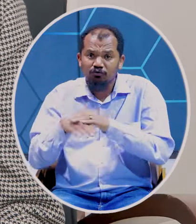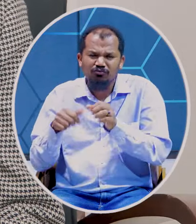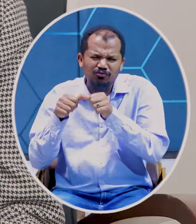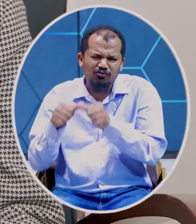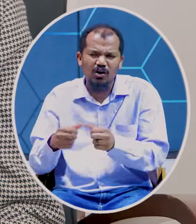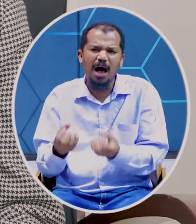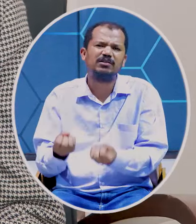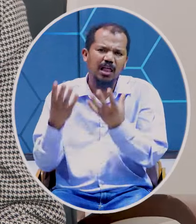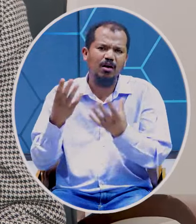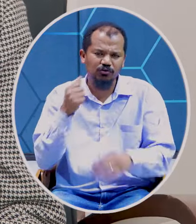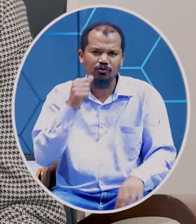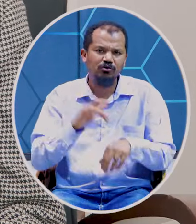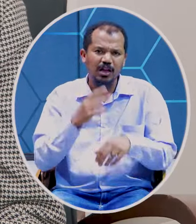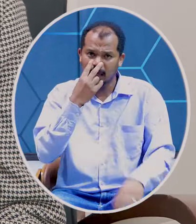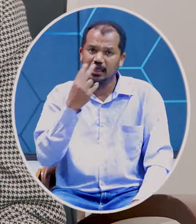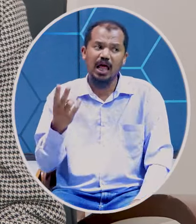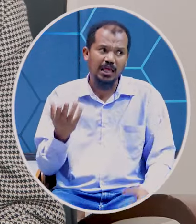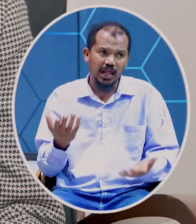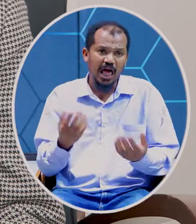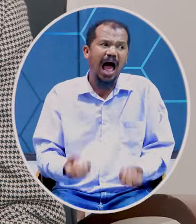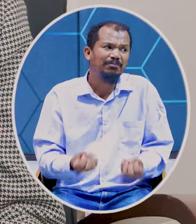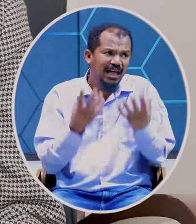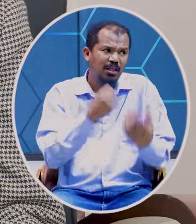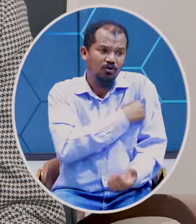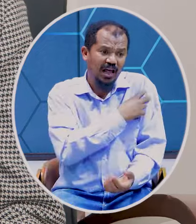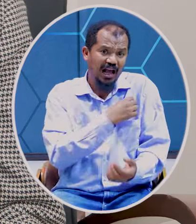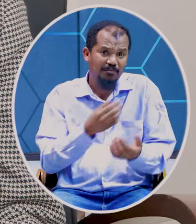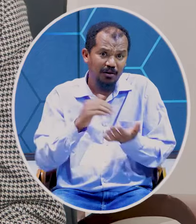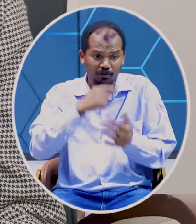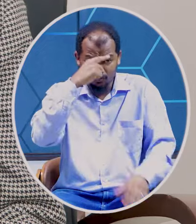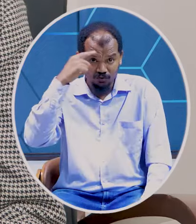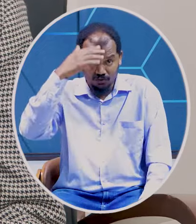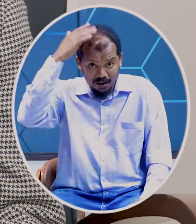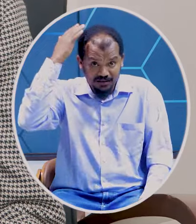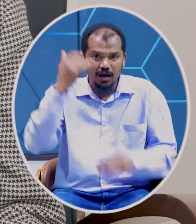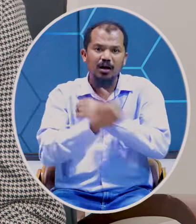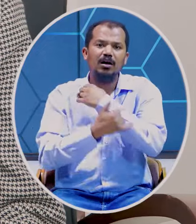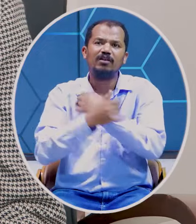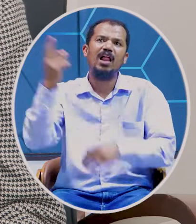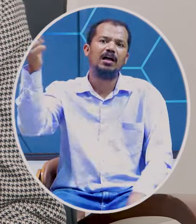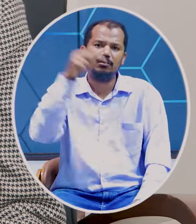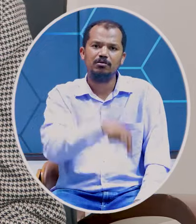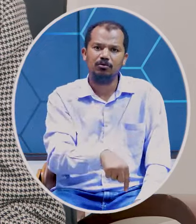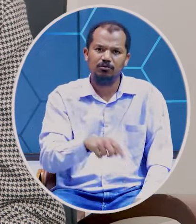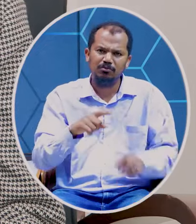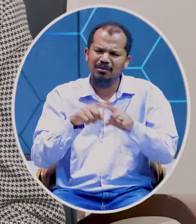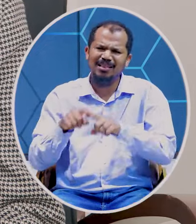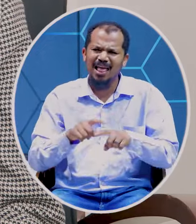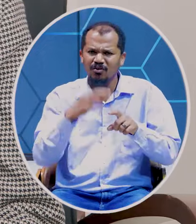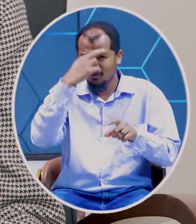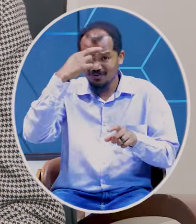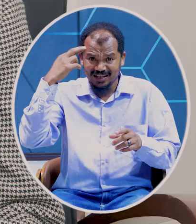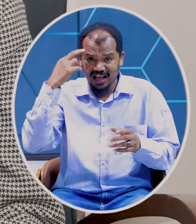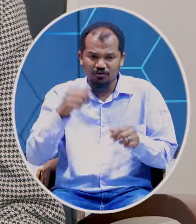ውስጥ የመቆየት አብዛኛው ታካሚ ላይ ይታያል ሲመጡ። አብዛኛው ታካሚዎች በተለይ አሁን ጥቁር አንበሳ የምናያቸው ከክፍለ ሀገር ነው የሚመጡት።